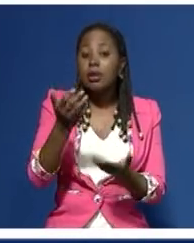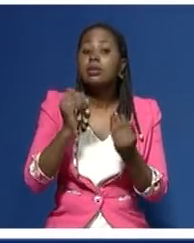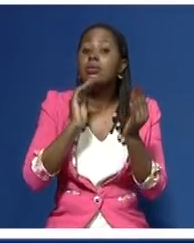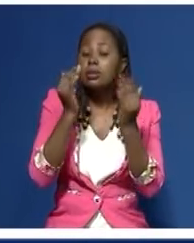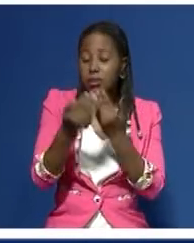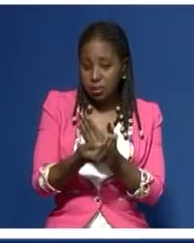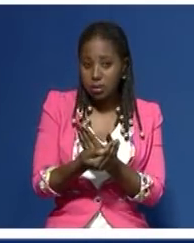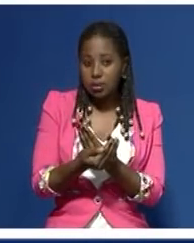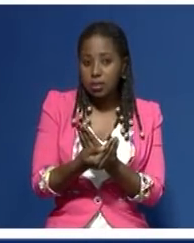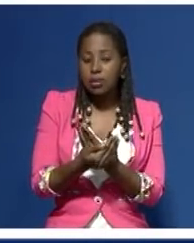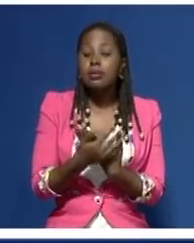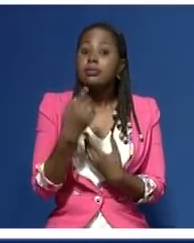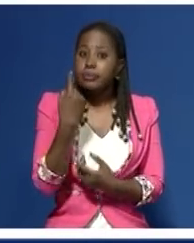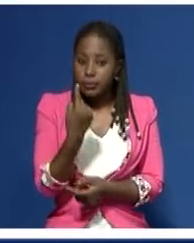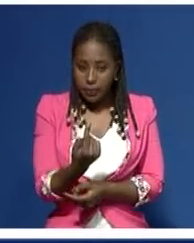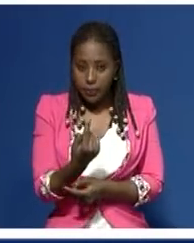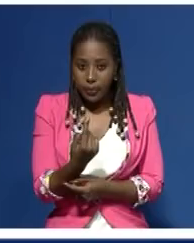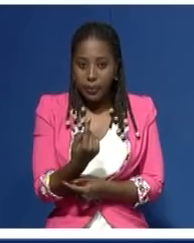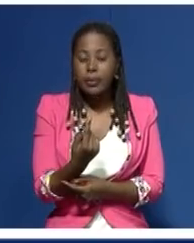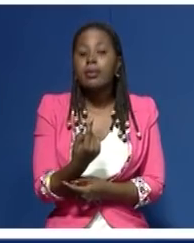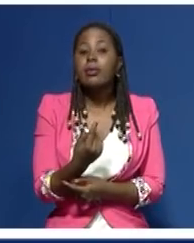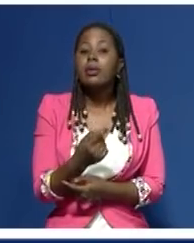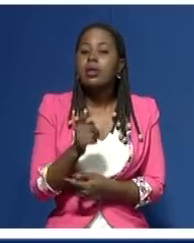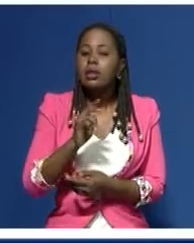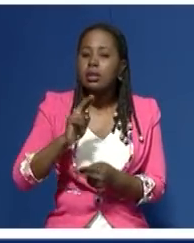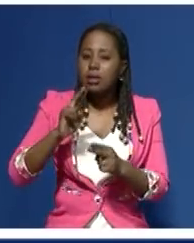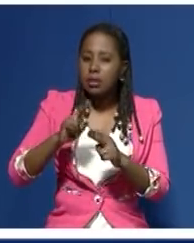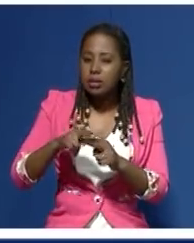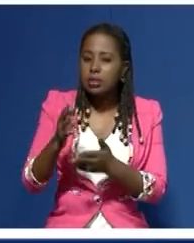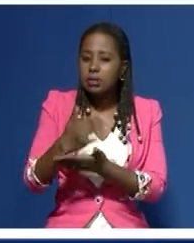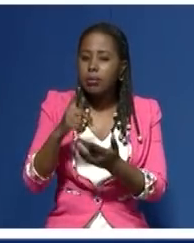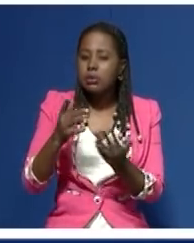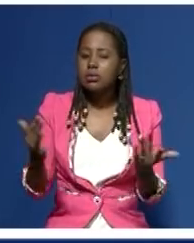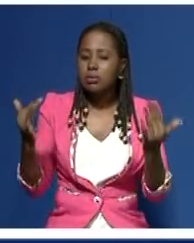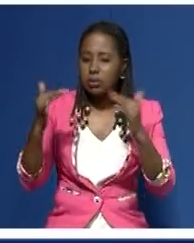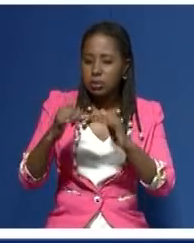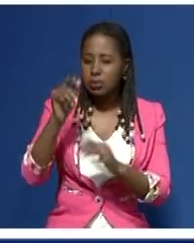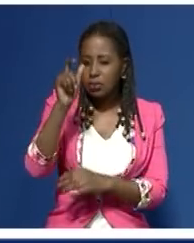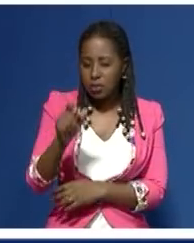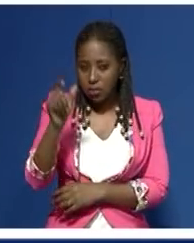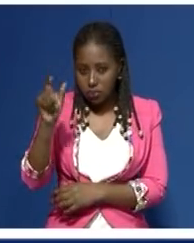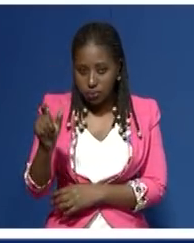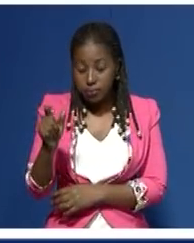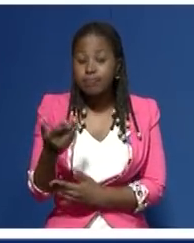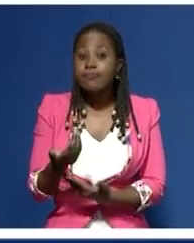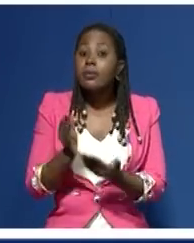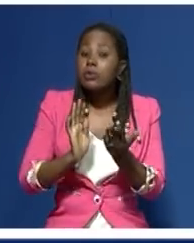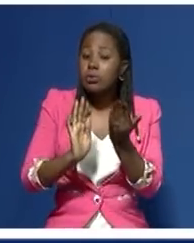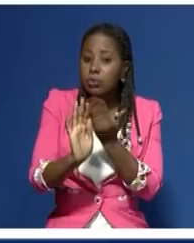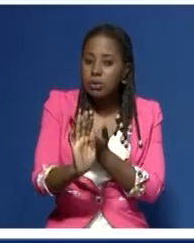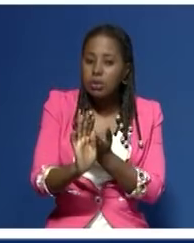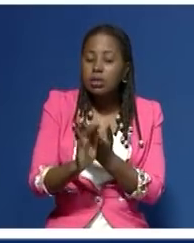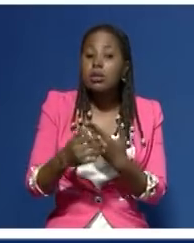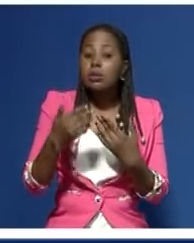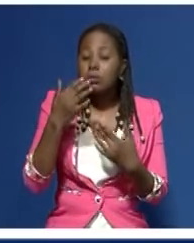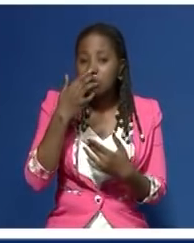utajikinga? Ni kwamba mosi, epuka kukaa sehemu zenye mkusanyiko wa watu. Jizuie kushika